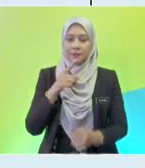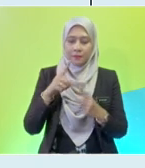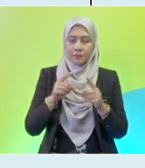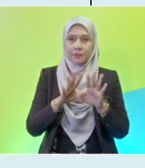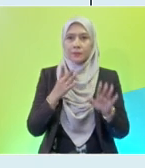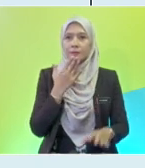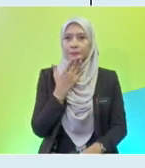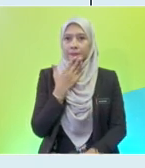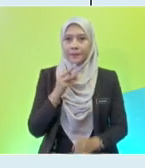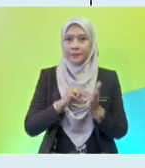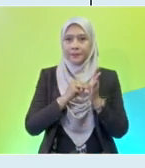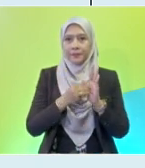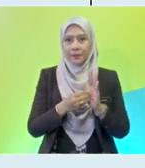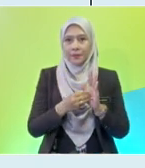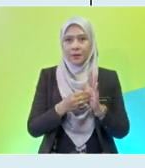berwarna bermaksud